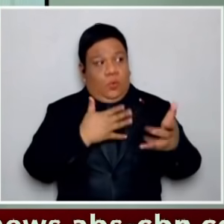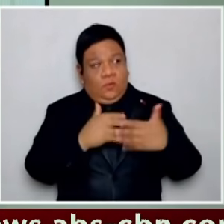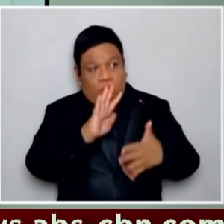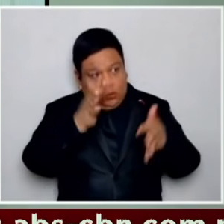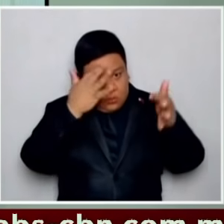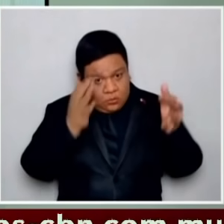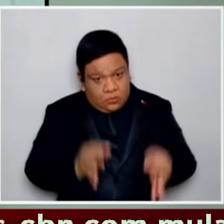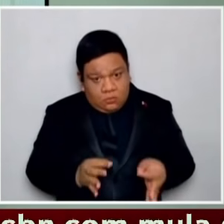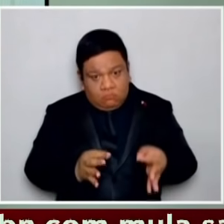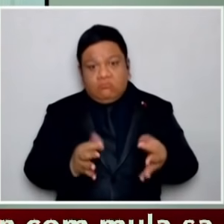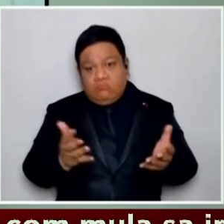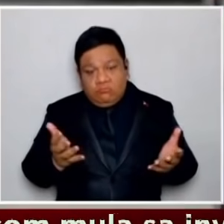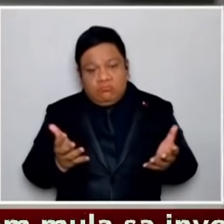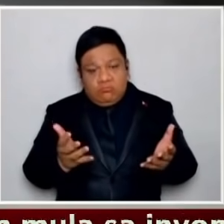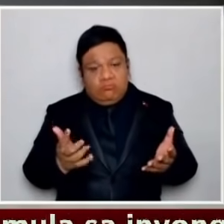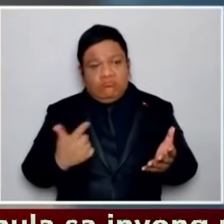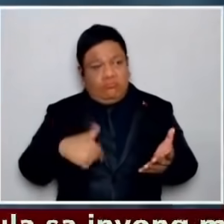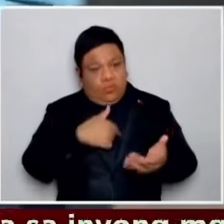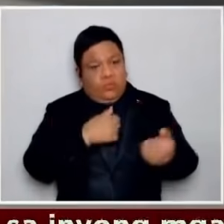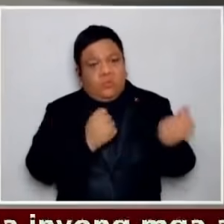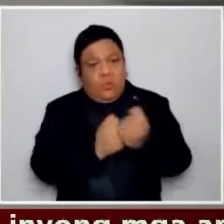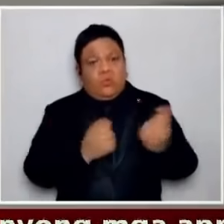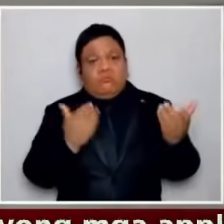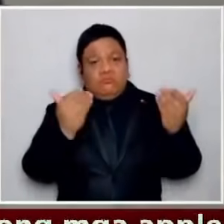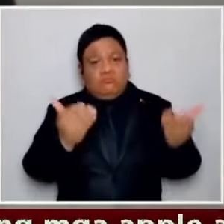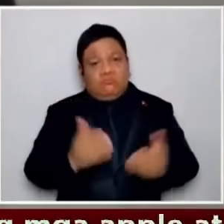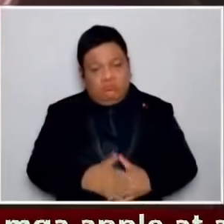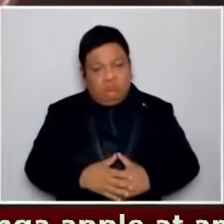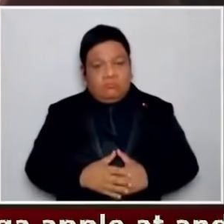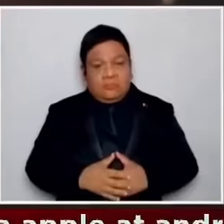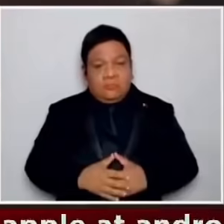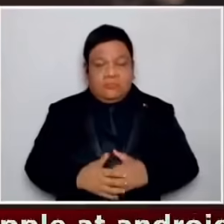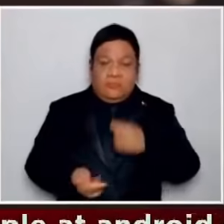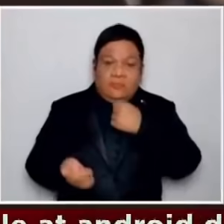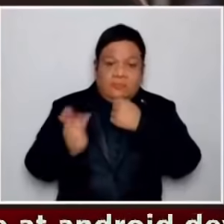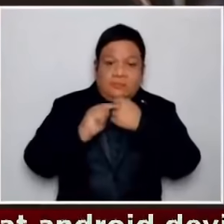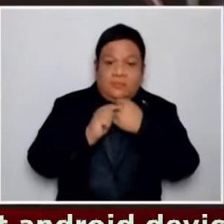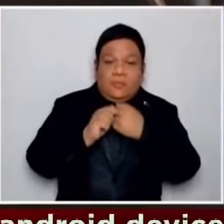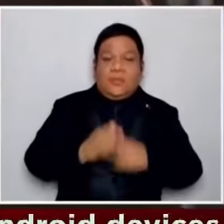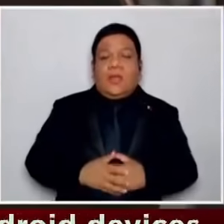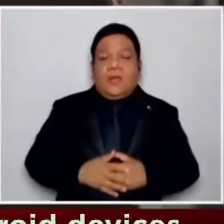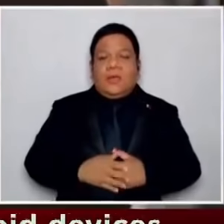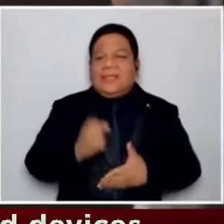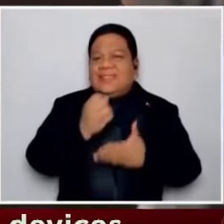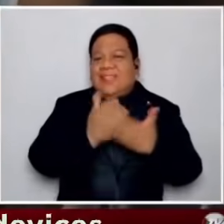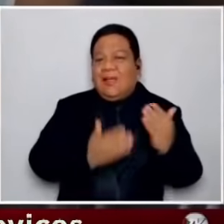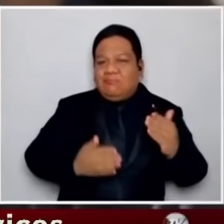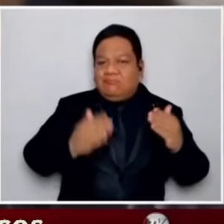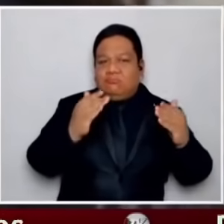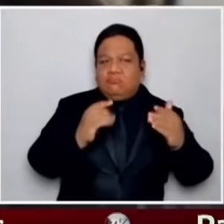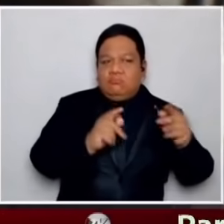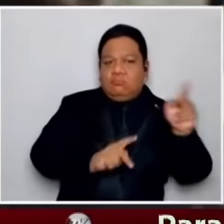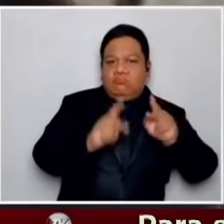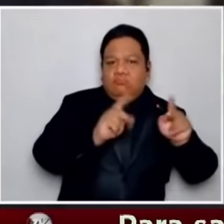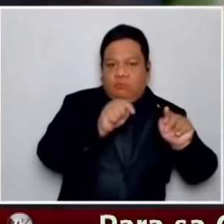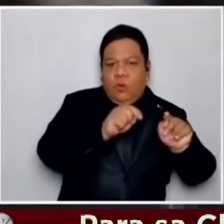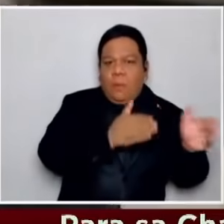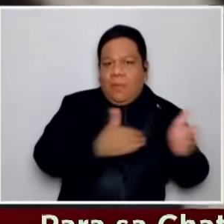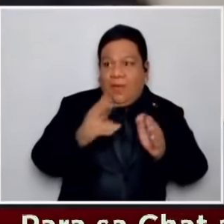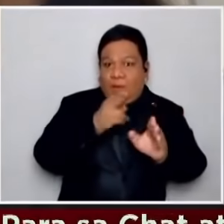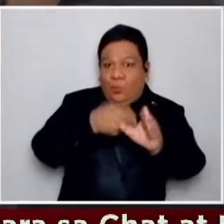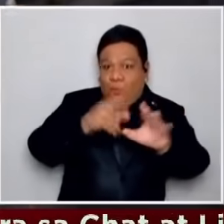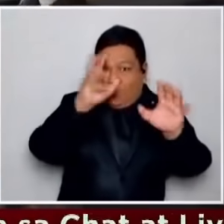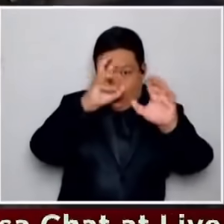she said, we will support you. Samantala, nagkomento naman ang ilang presidential aspirants hinggil sa pagtatanggal